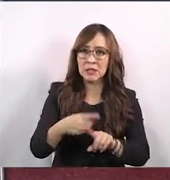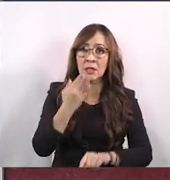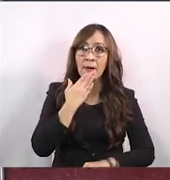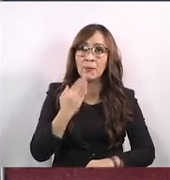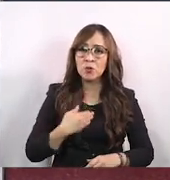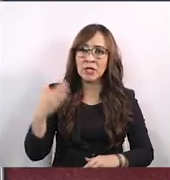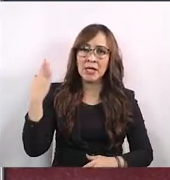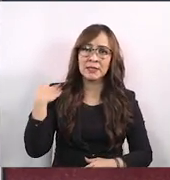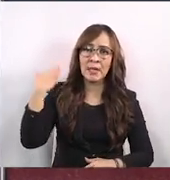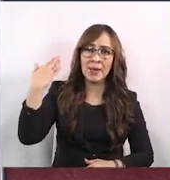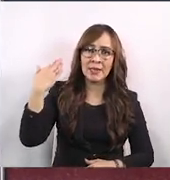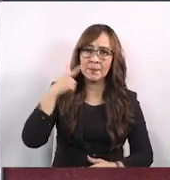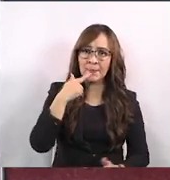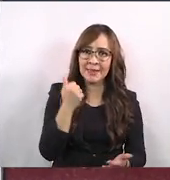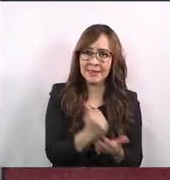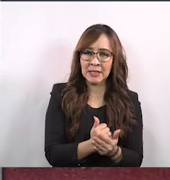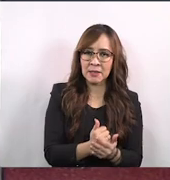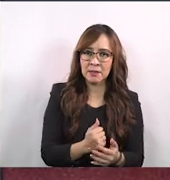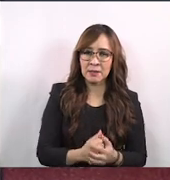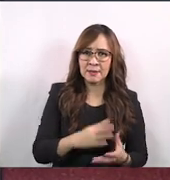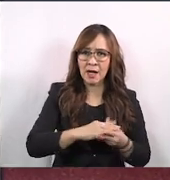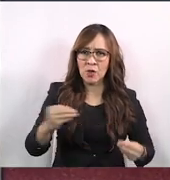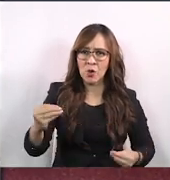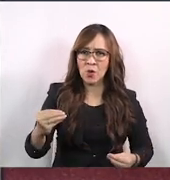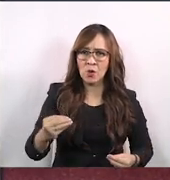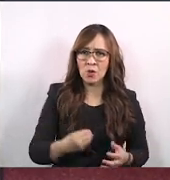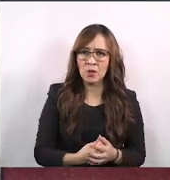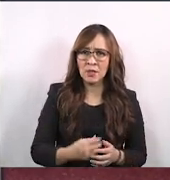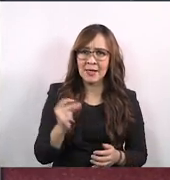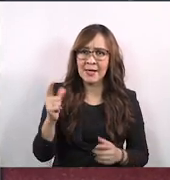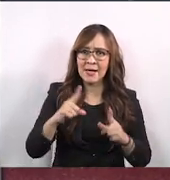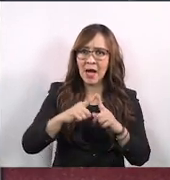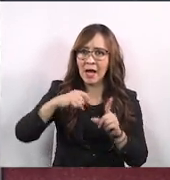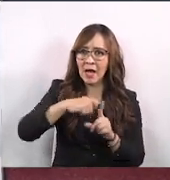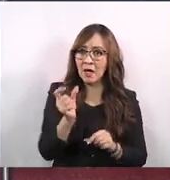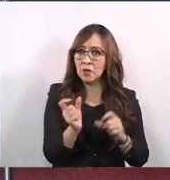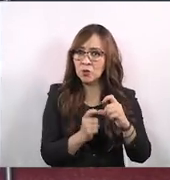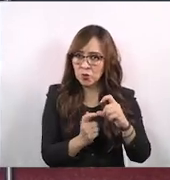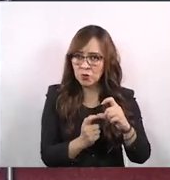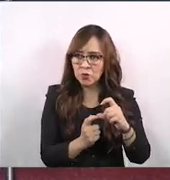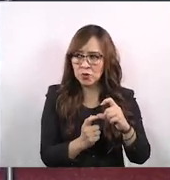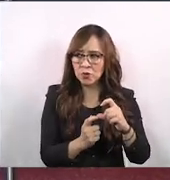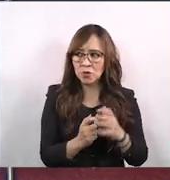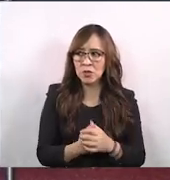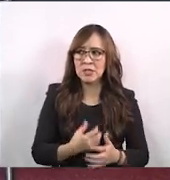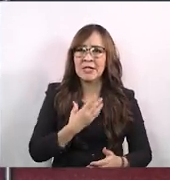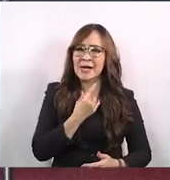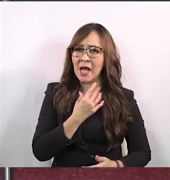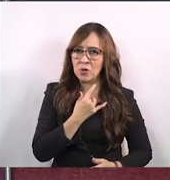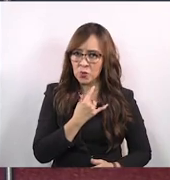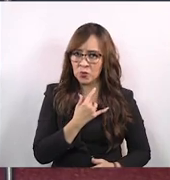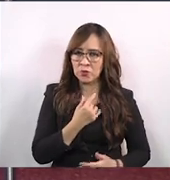yang penting dengan roh rakus roh serakah rohwan nafsu daging